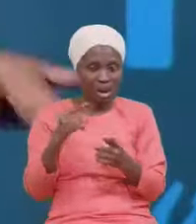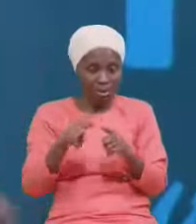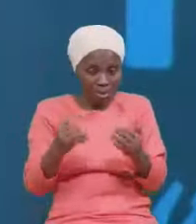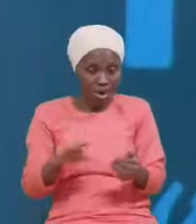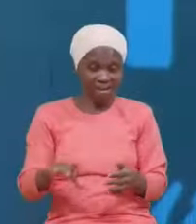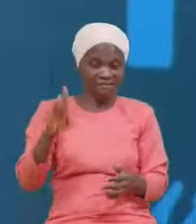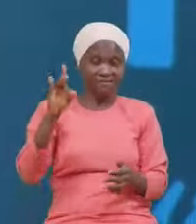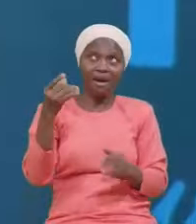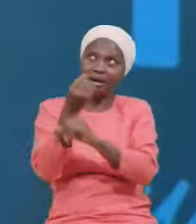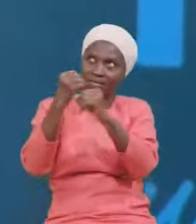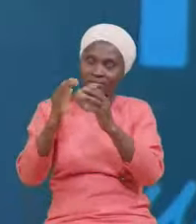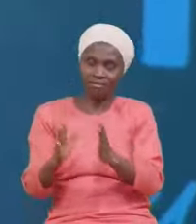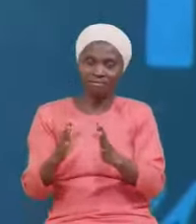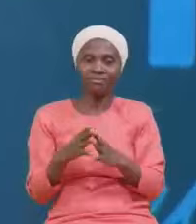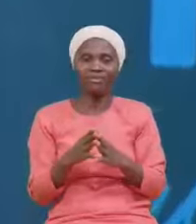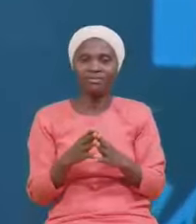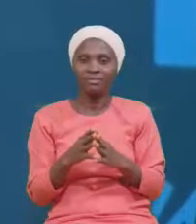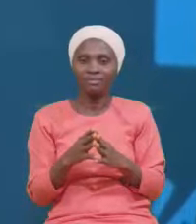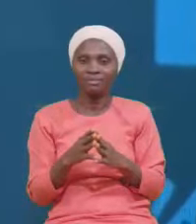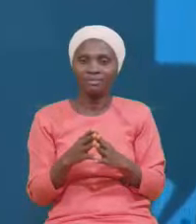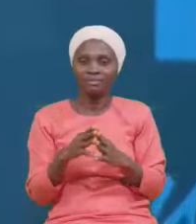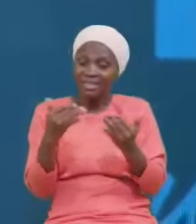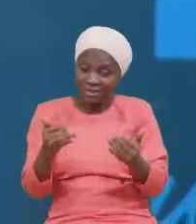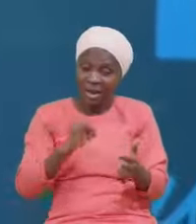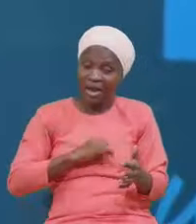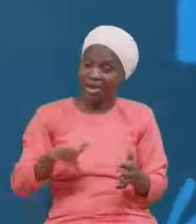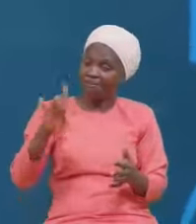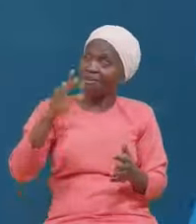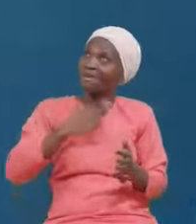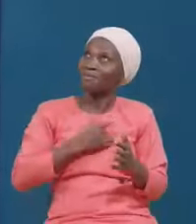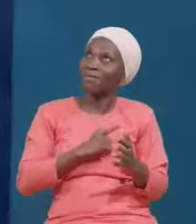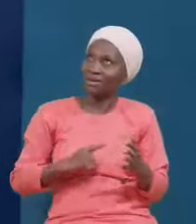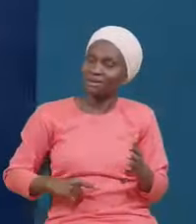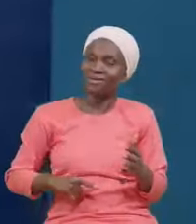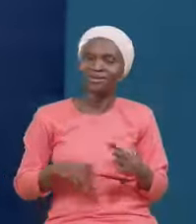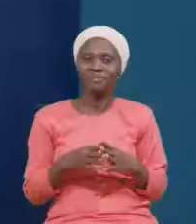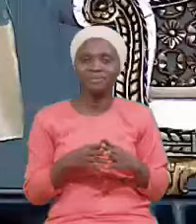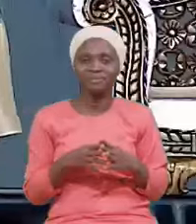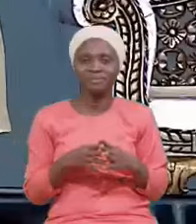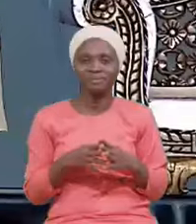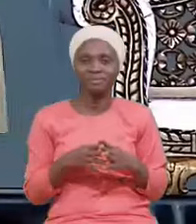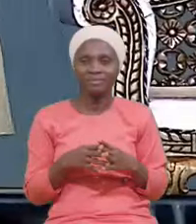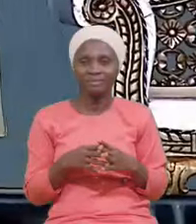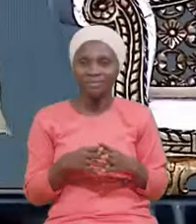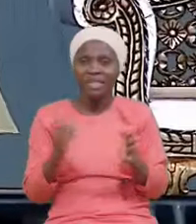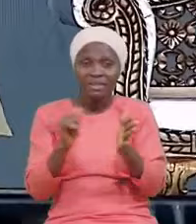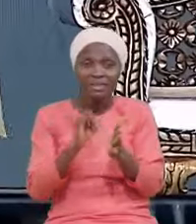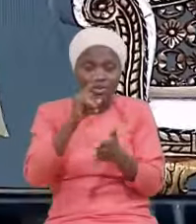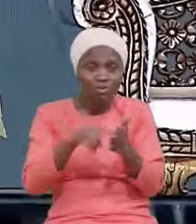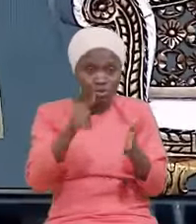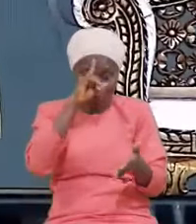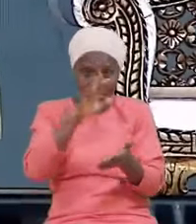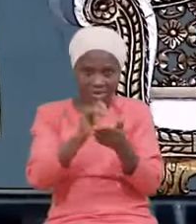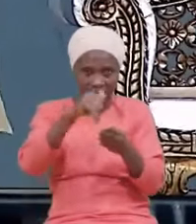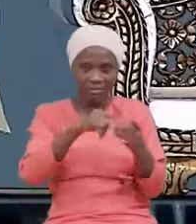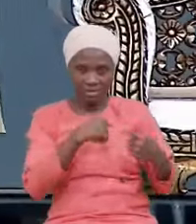ద సేవియర్ ఇప్పుడు నేను రక్షకుని కనుగొన్నాను ఐ ఫౌండ్ మై లార్డ్ ఇప్పుడు నేను నా ప్రభువును కనుగొన్నాను సో హి బిలీవ్స్ ఇన్ ది